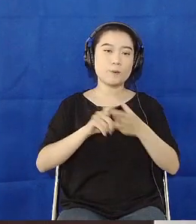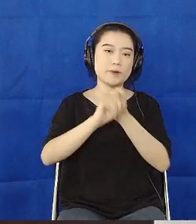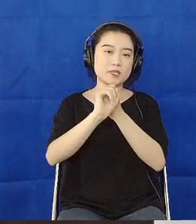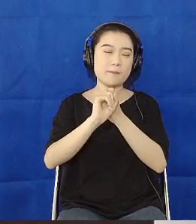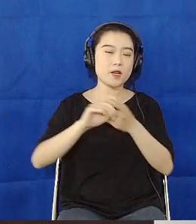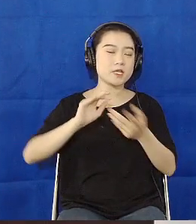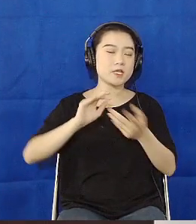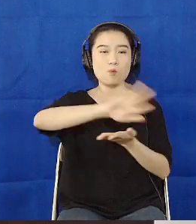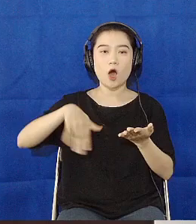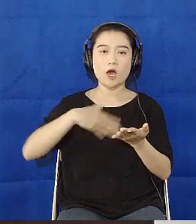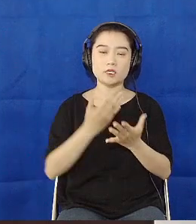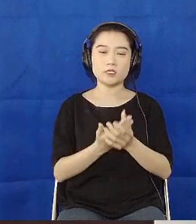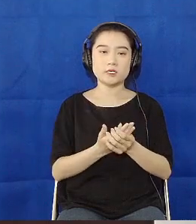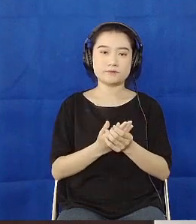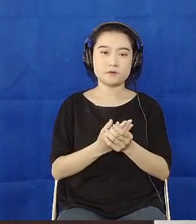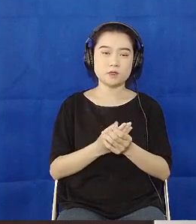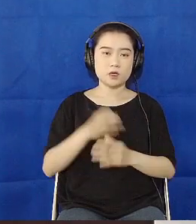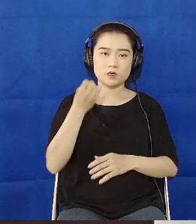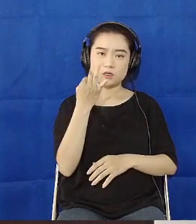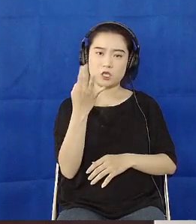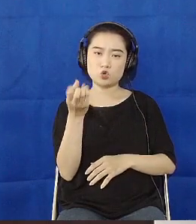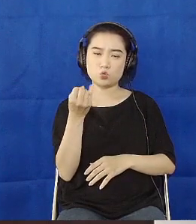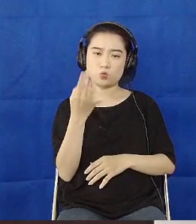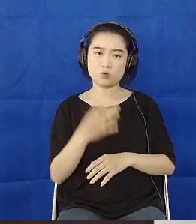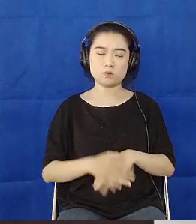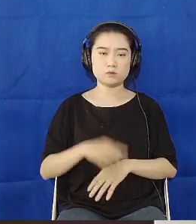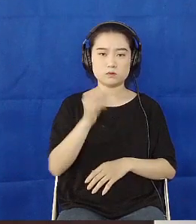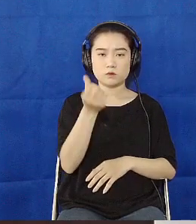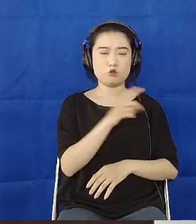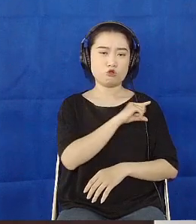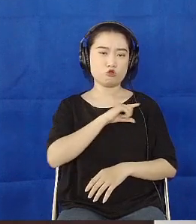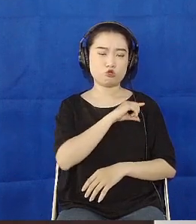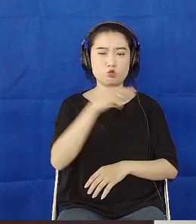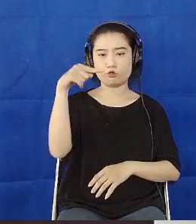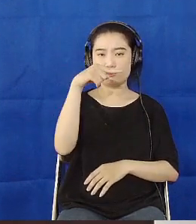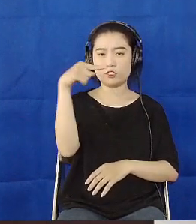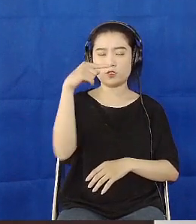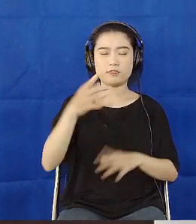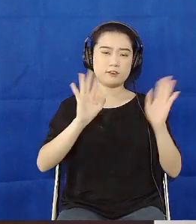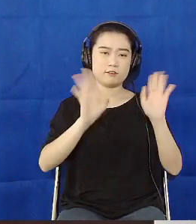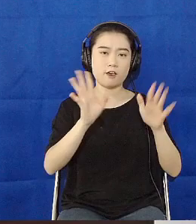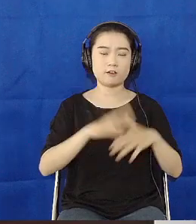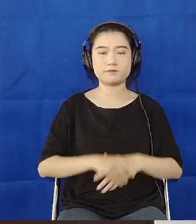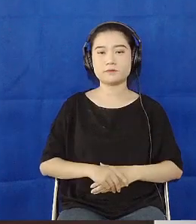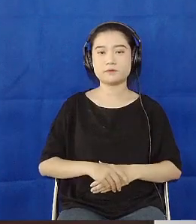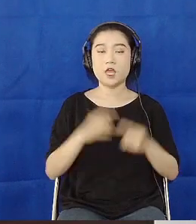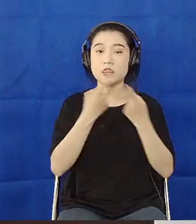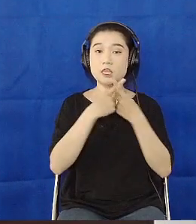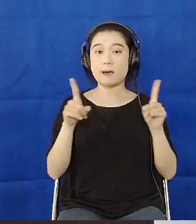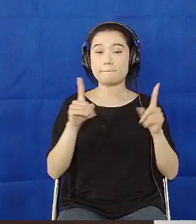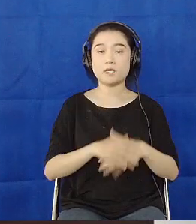segalanya tidak kita ukur dengan keuntungan dan kerugian materi, tetapi